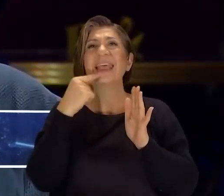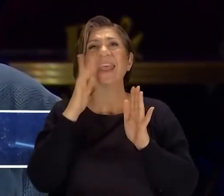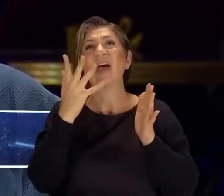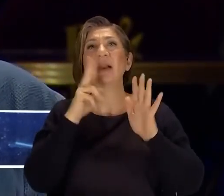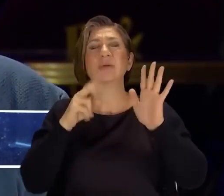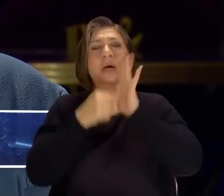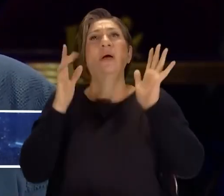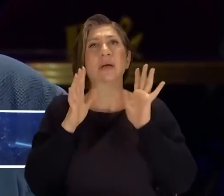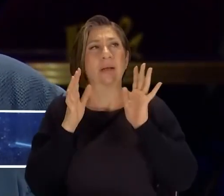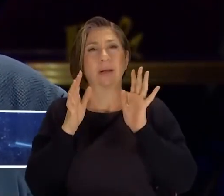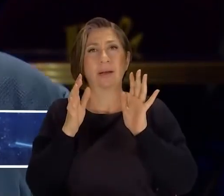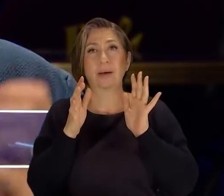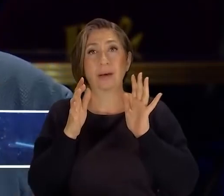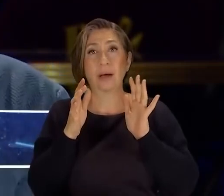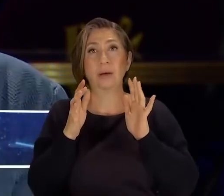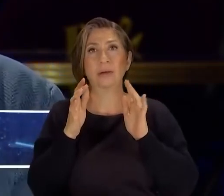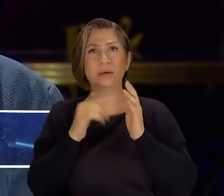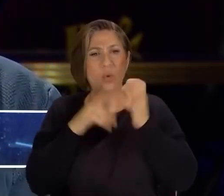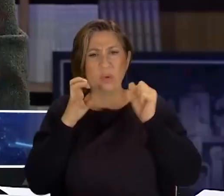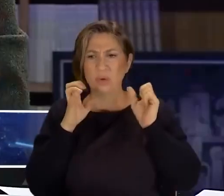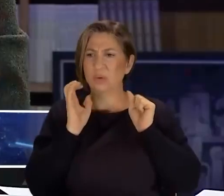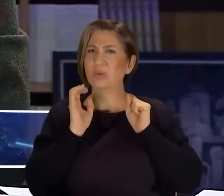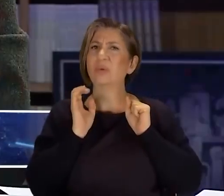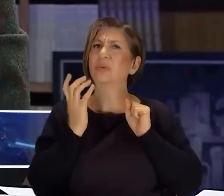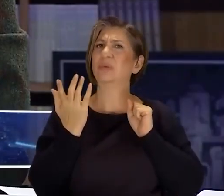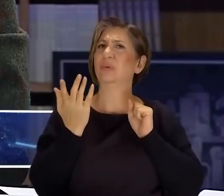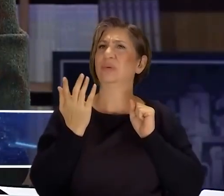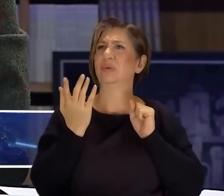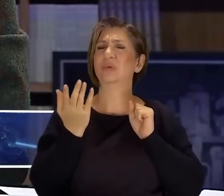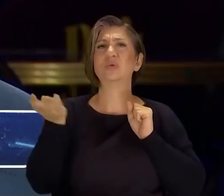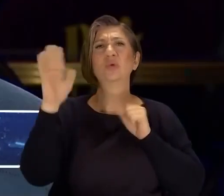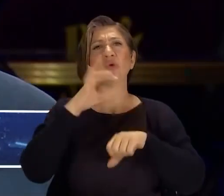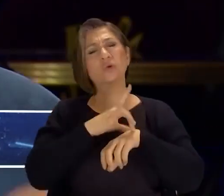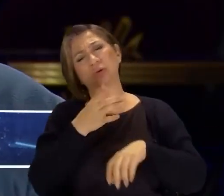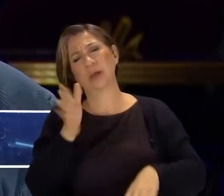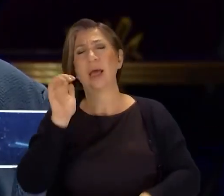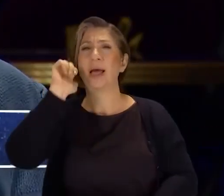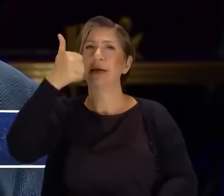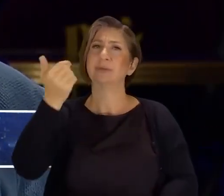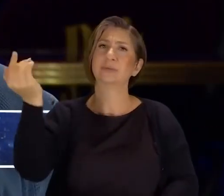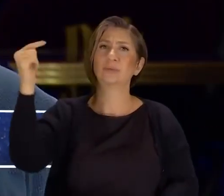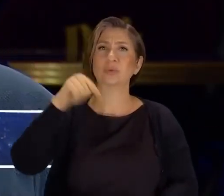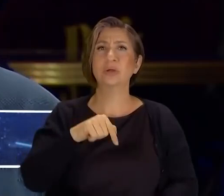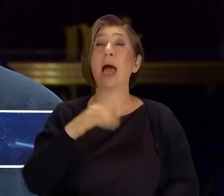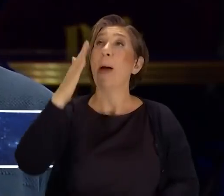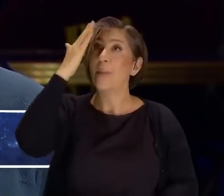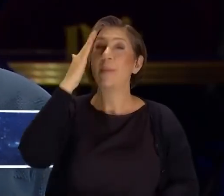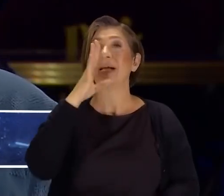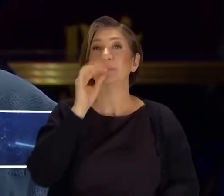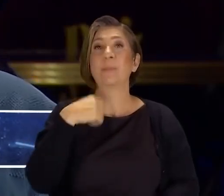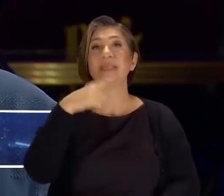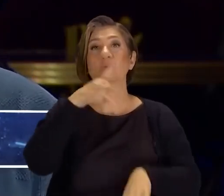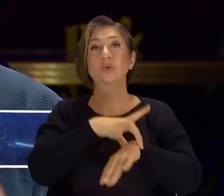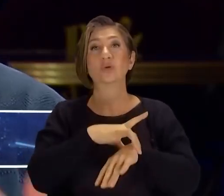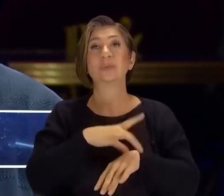batıyor elektrik çarpıyor Tabi o eli çok acıyor çekiyor falan filan Sonra Doktor çıkıyor ertesi gün tekrar geliyor bu ha Merhaba